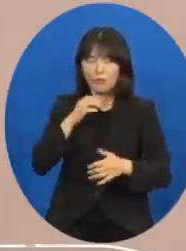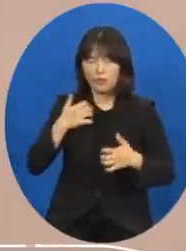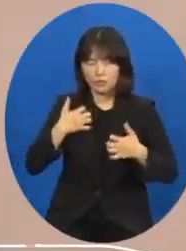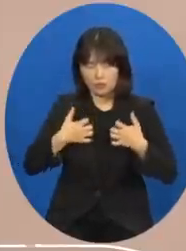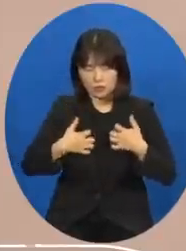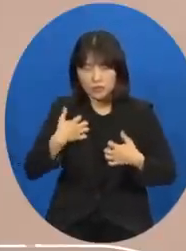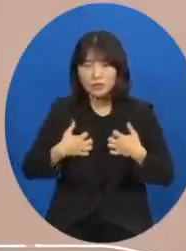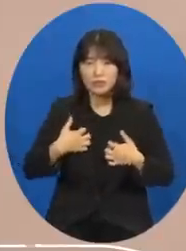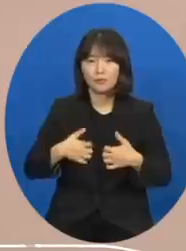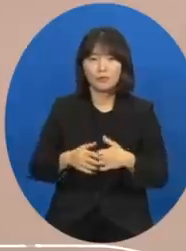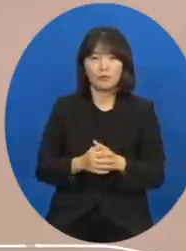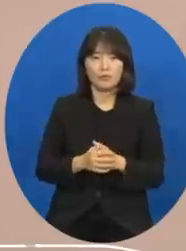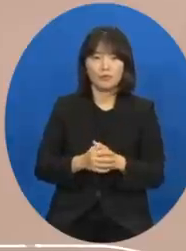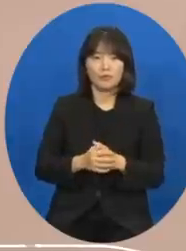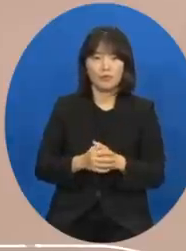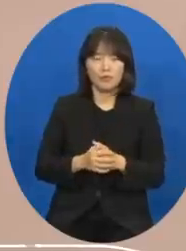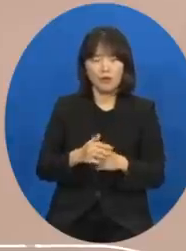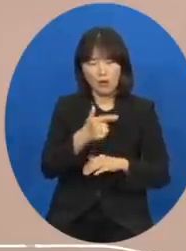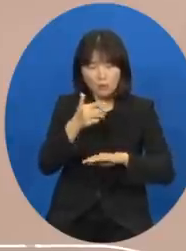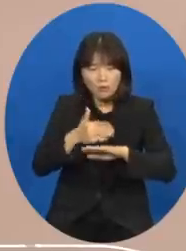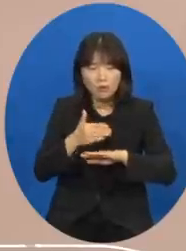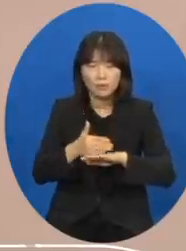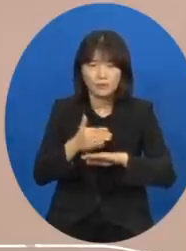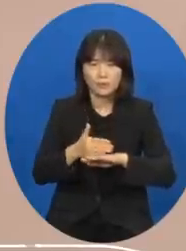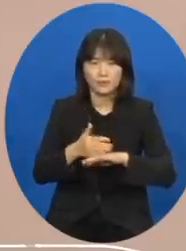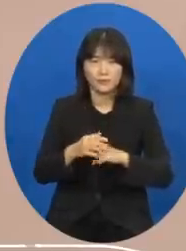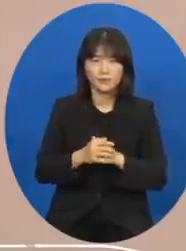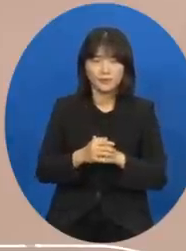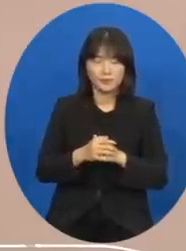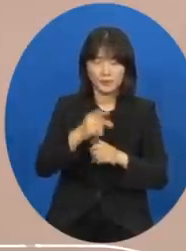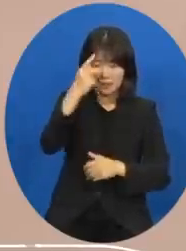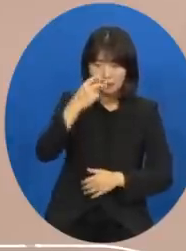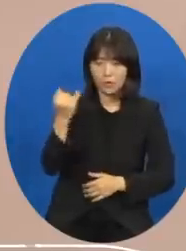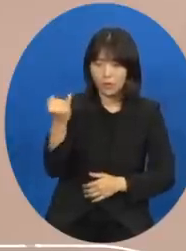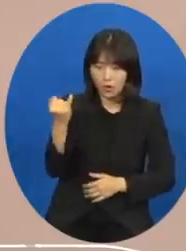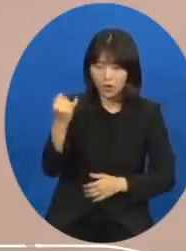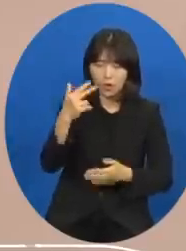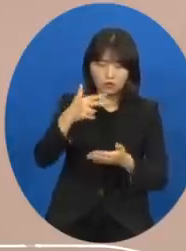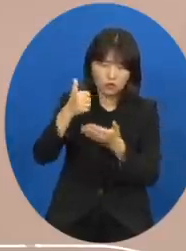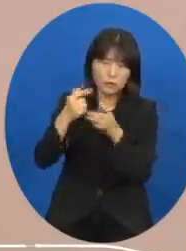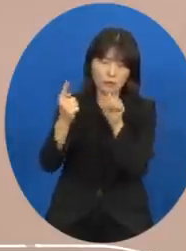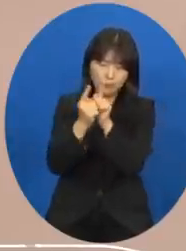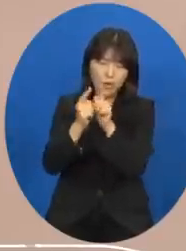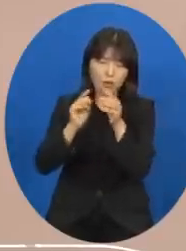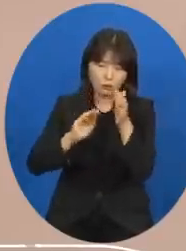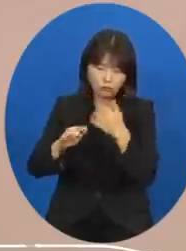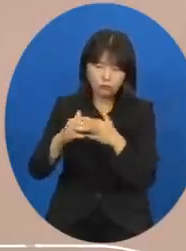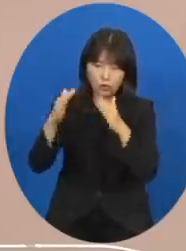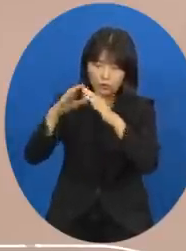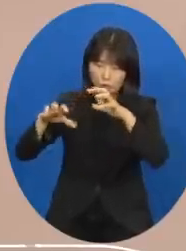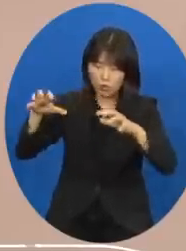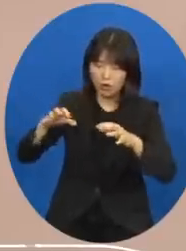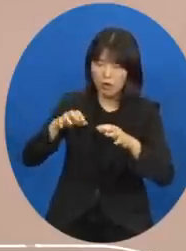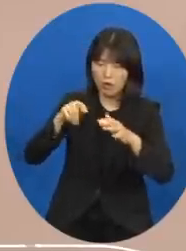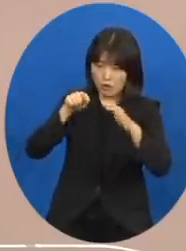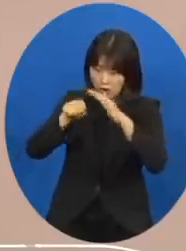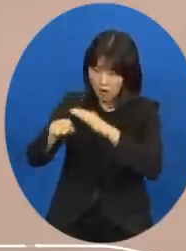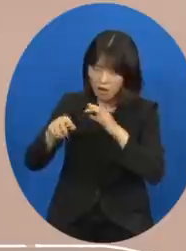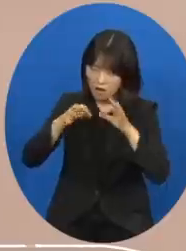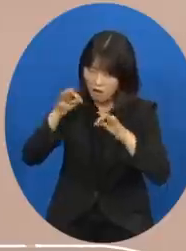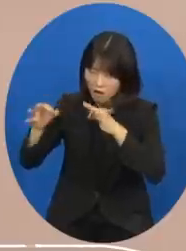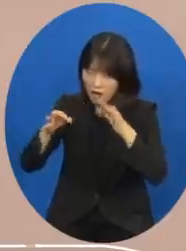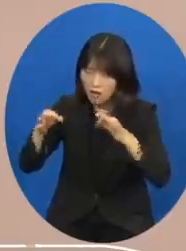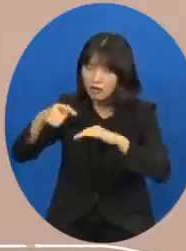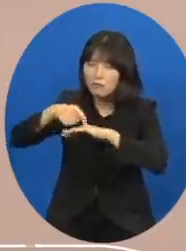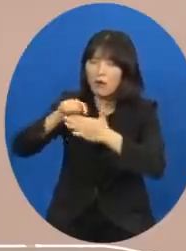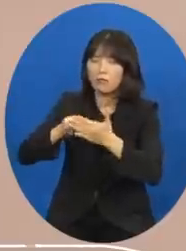모릅니다. 어찌 이리 감사한지요. 사마리아 여인이 주님을 만나고 동네로 내려가 외친 그 마음이